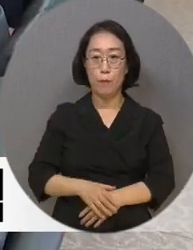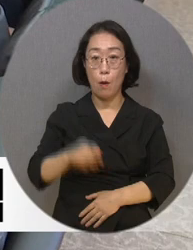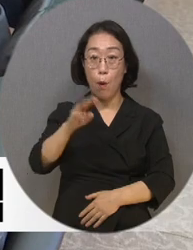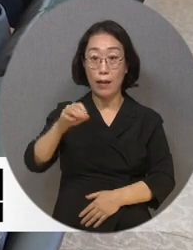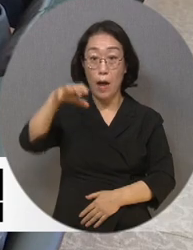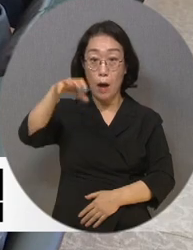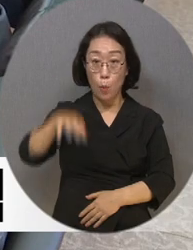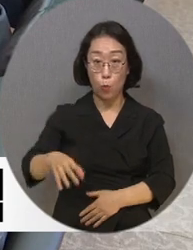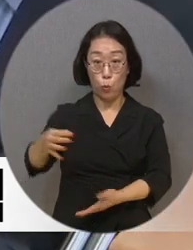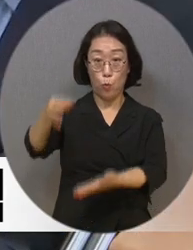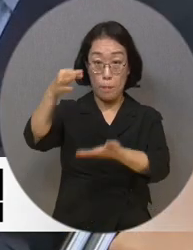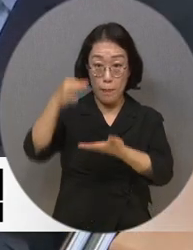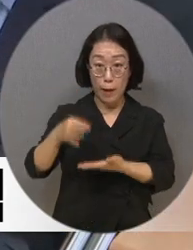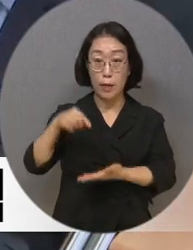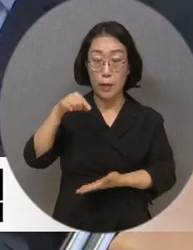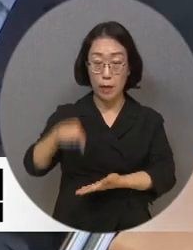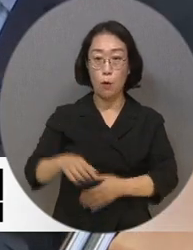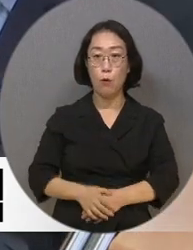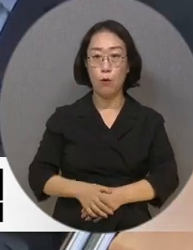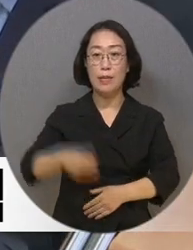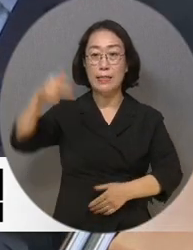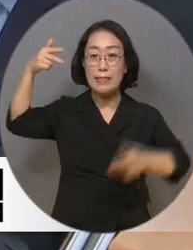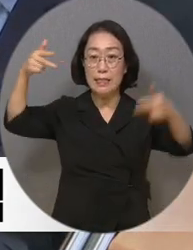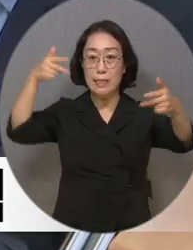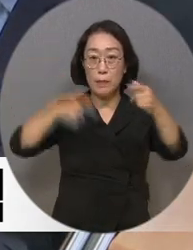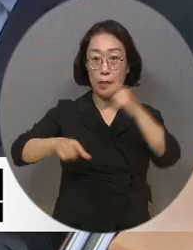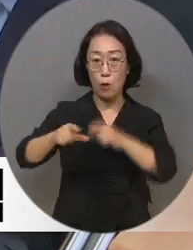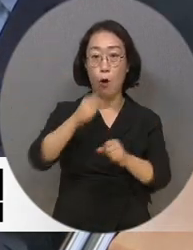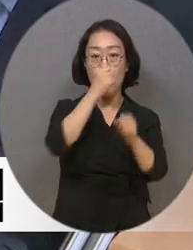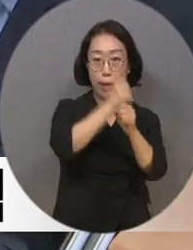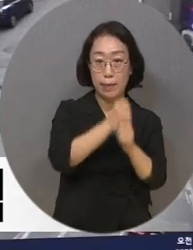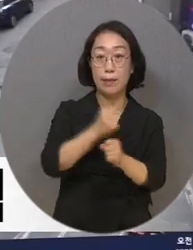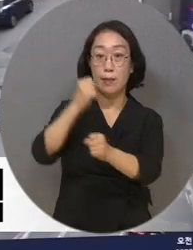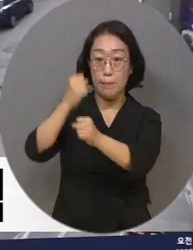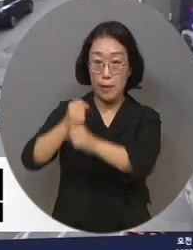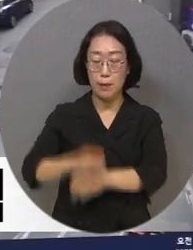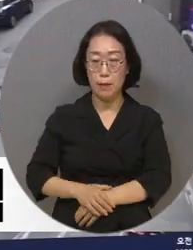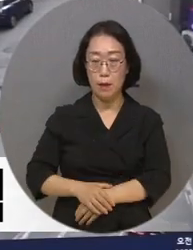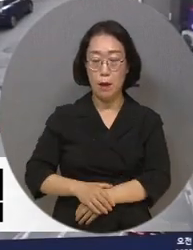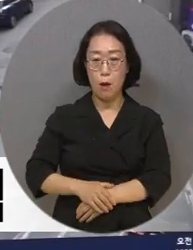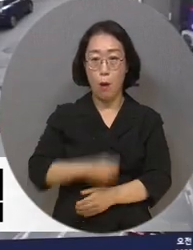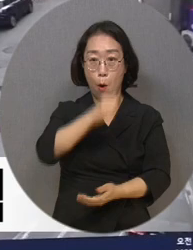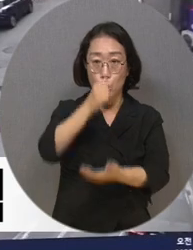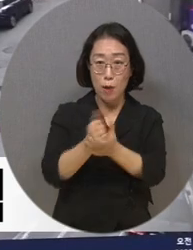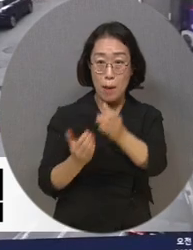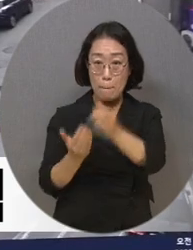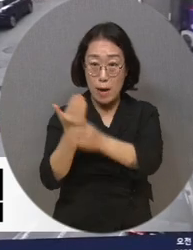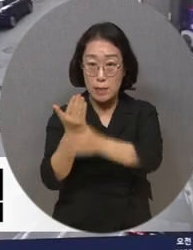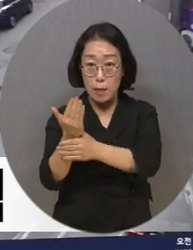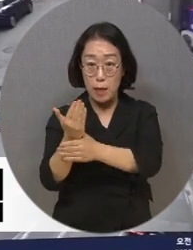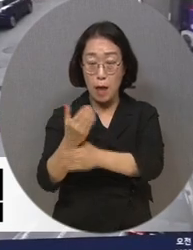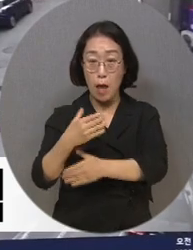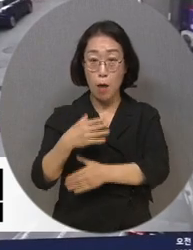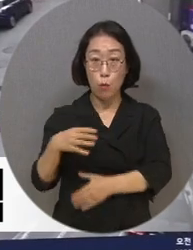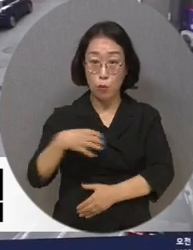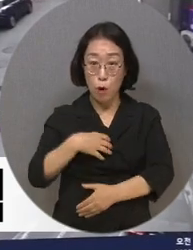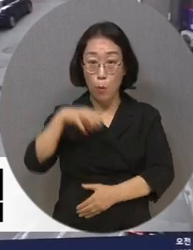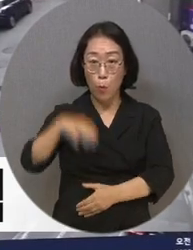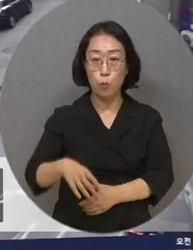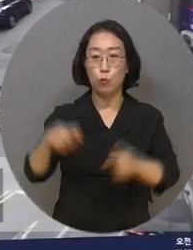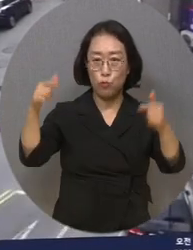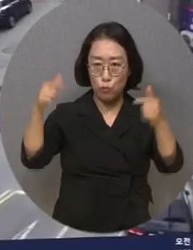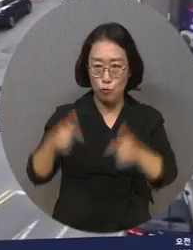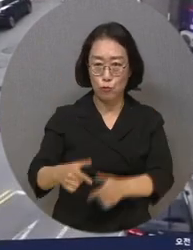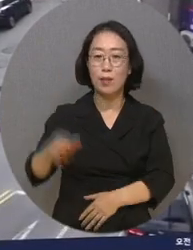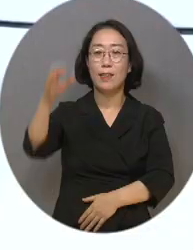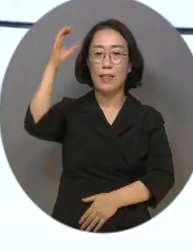이번 기탁금으로 방범용 CCTV를 확충할 예정이라 범죄 사각지대 최소화와 시민 안전 강화가